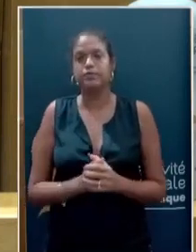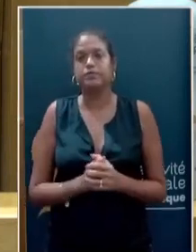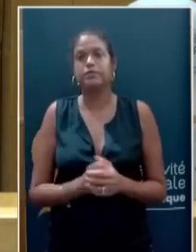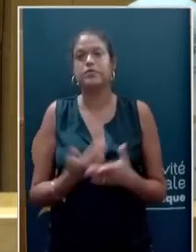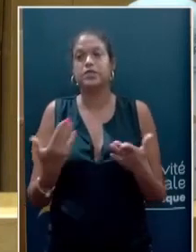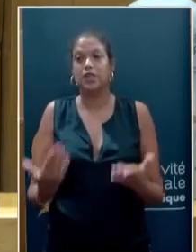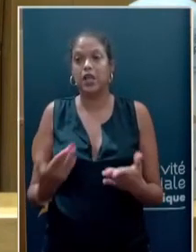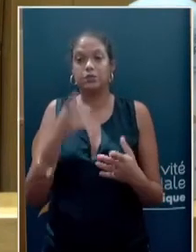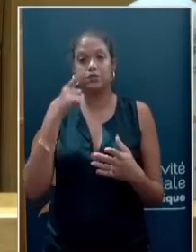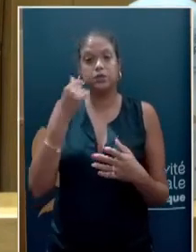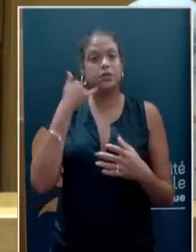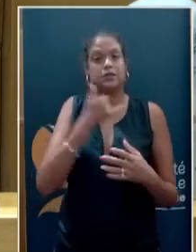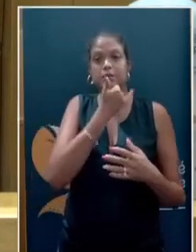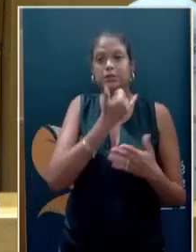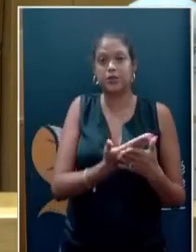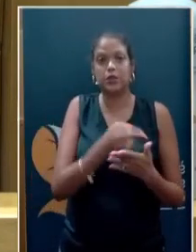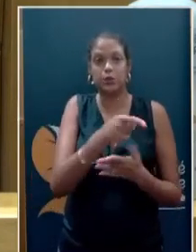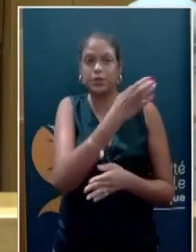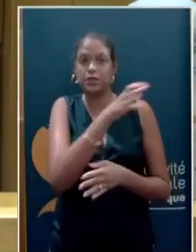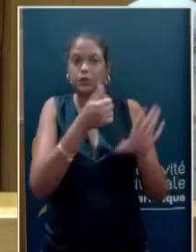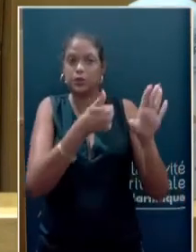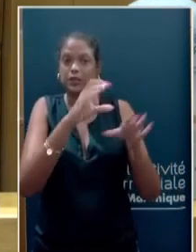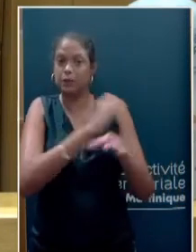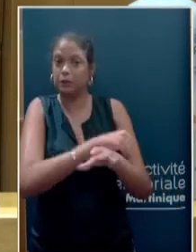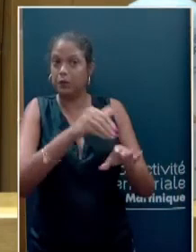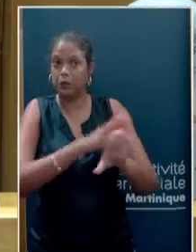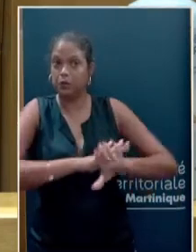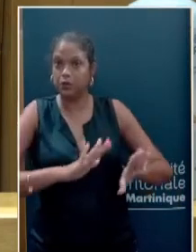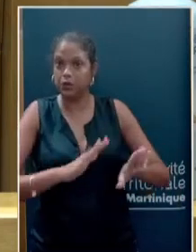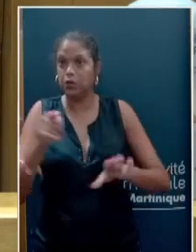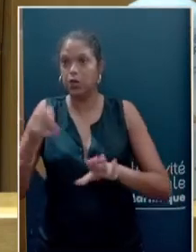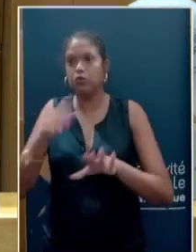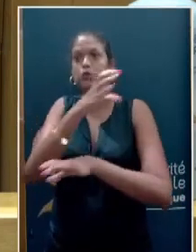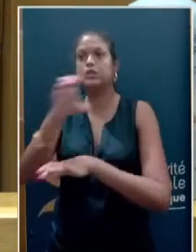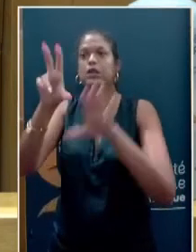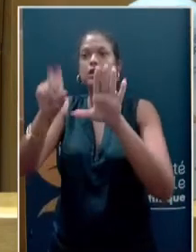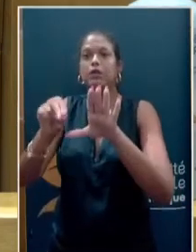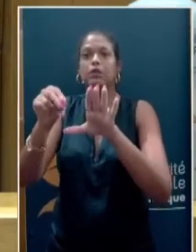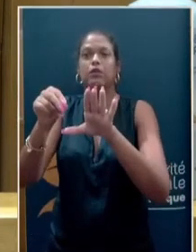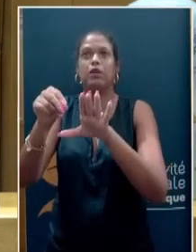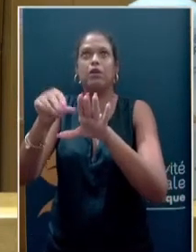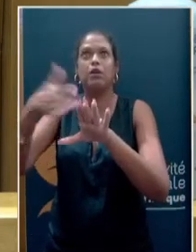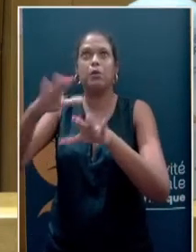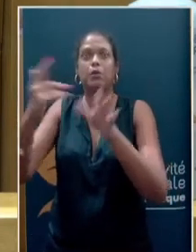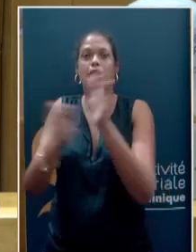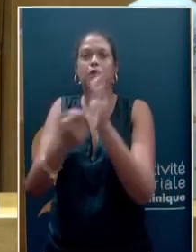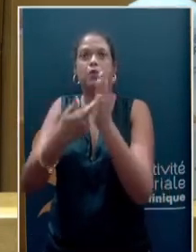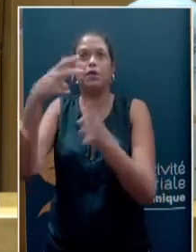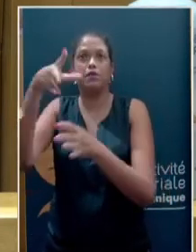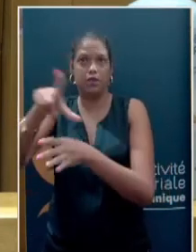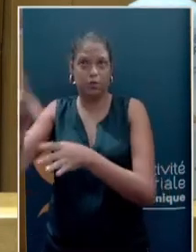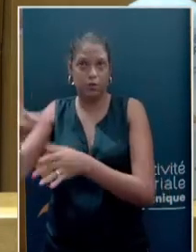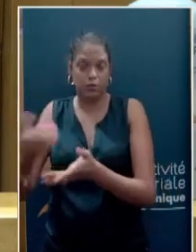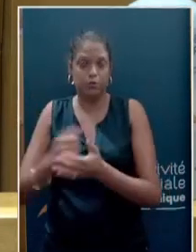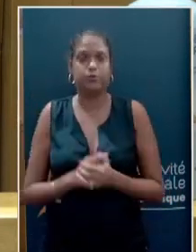qu'Alfred Marie-Jeanne n'avait prévu que 160 millions, vous avez porté à 180 de mémoire en 2022. Là, boum,